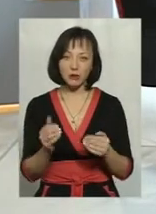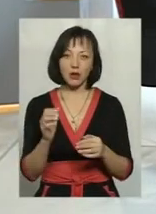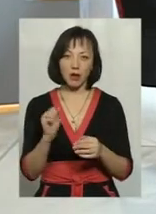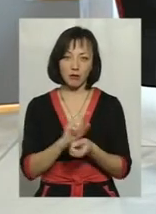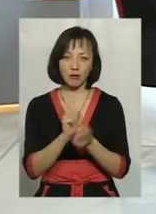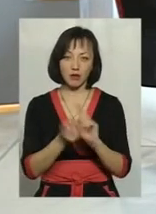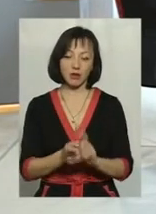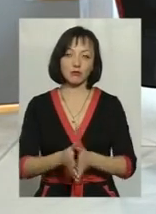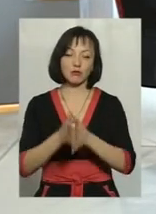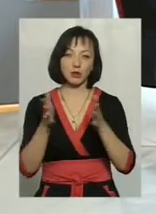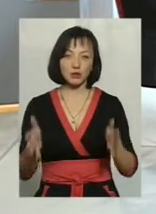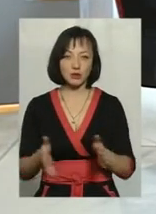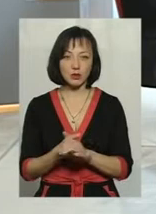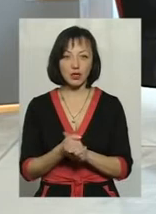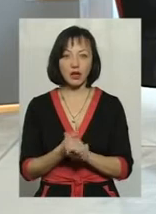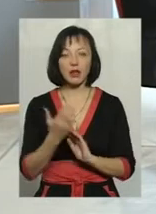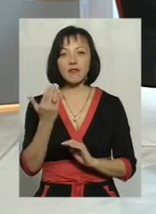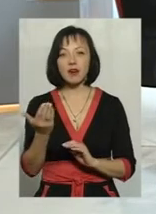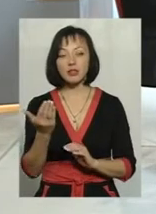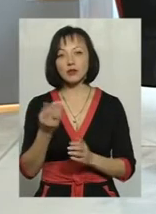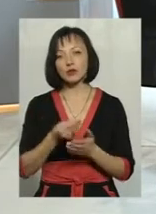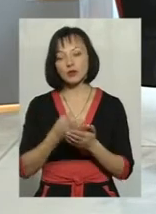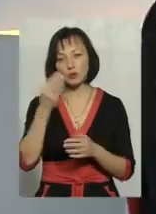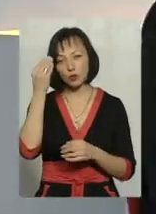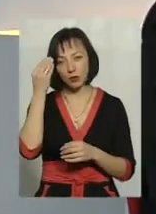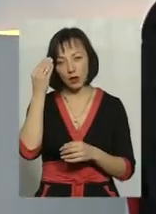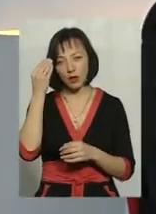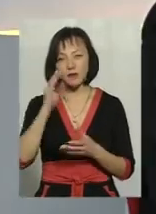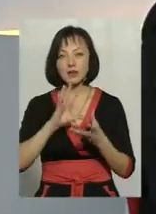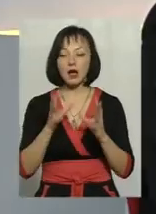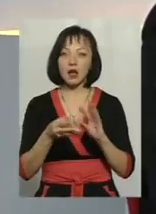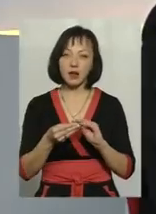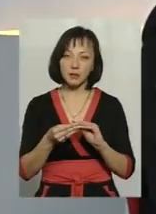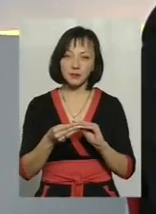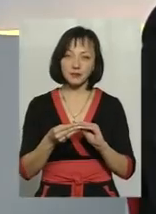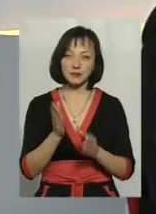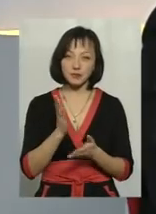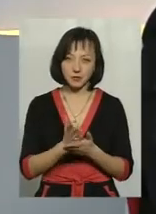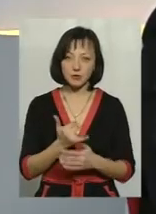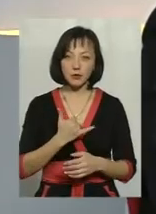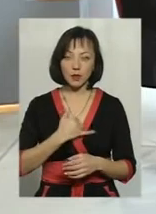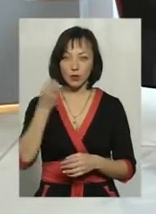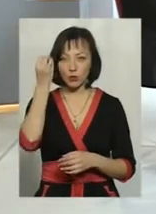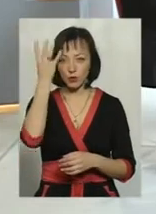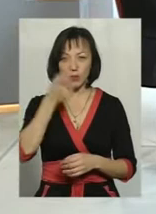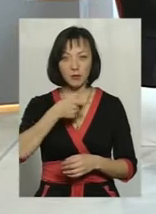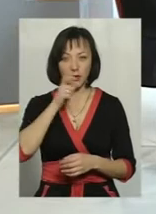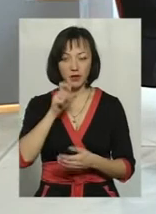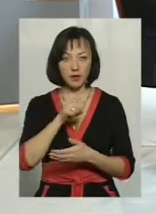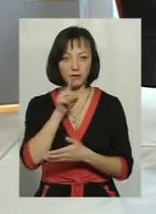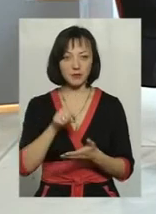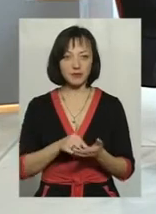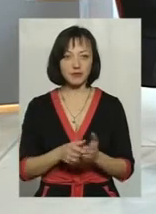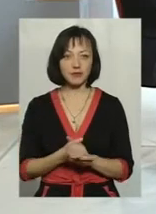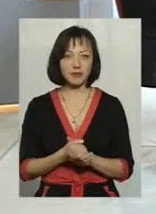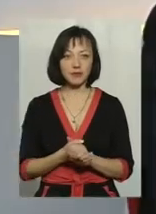навпаки збільшується. А скажіть, чи ваша така просто оціночна думка, взагалі є у нас культура пиття? Чи